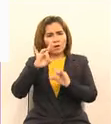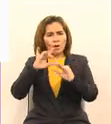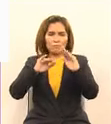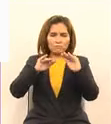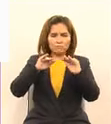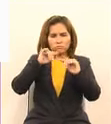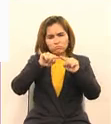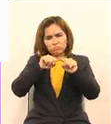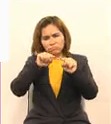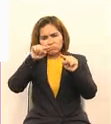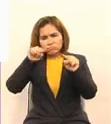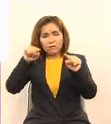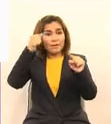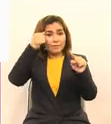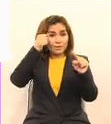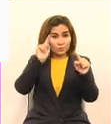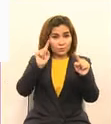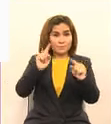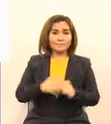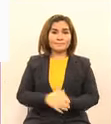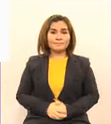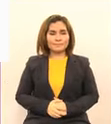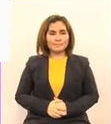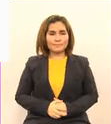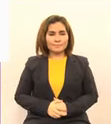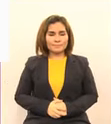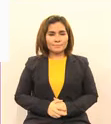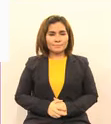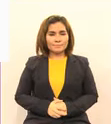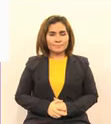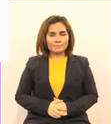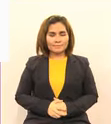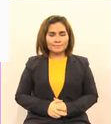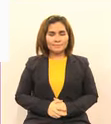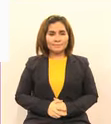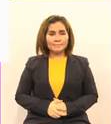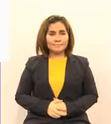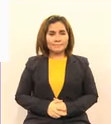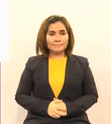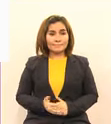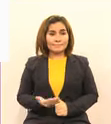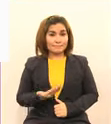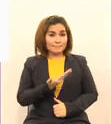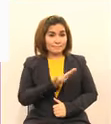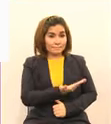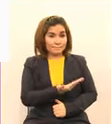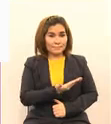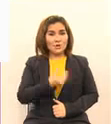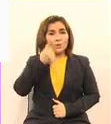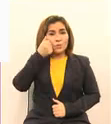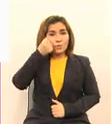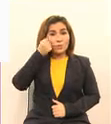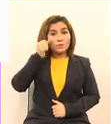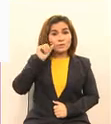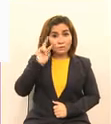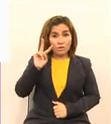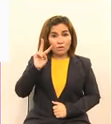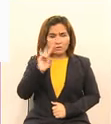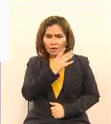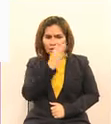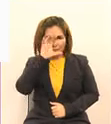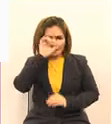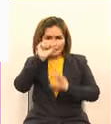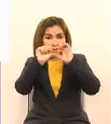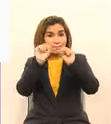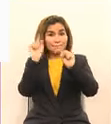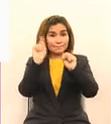ะครับขอสไลด์ถัดไปครับที่จะเรียนพวกเราว่าสองวันนี้เป็นที่น่าสังเกตนะครับ